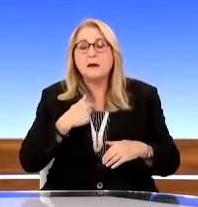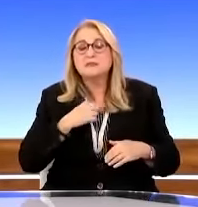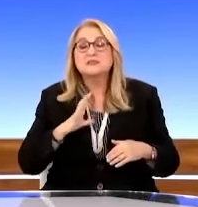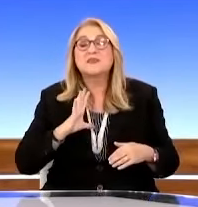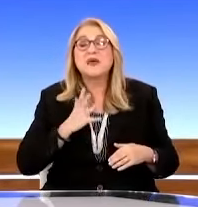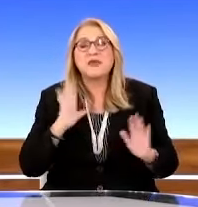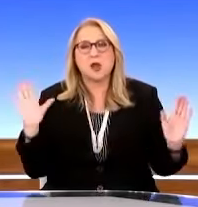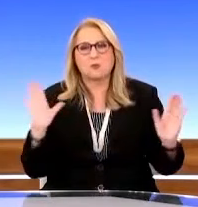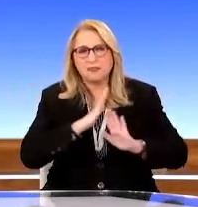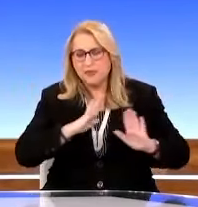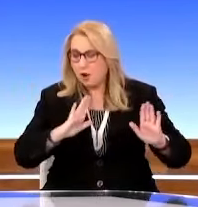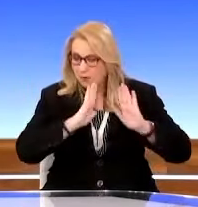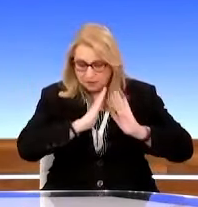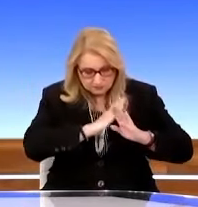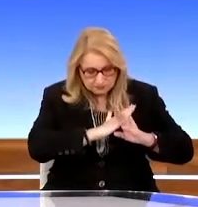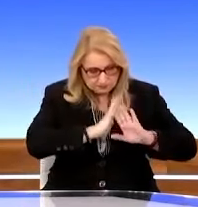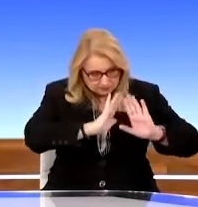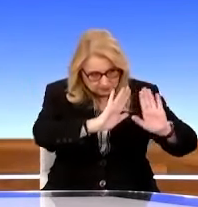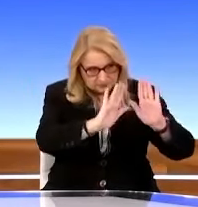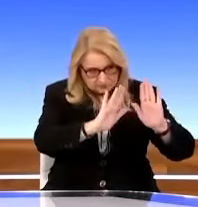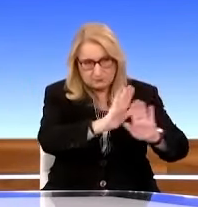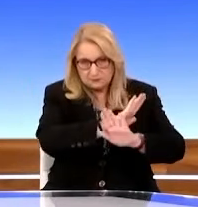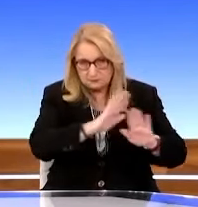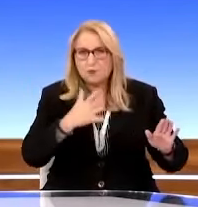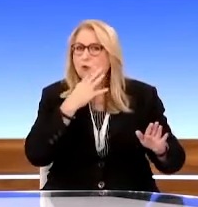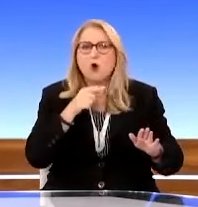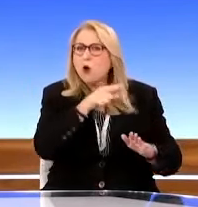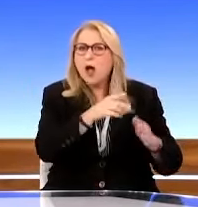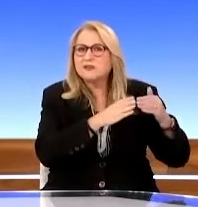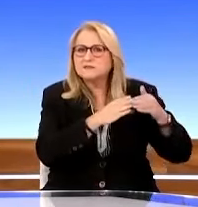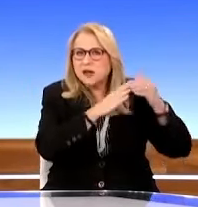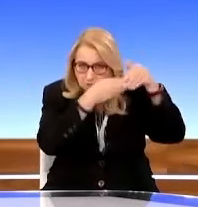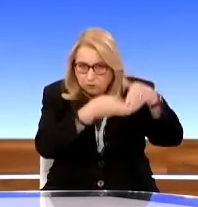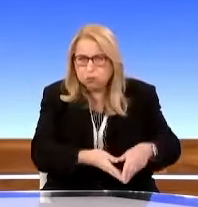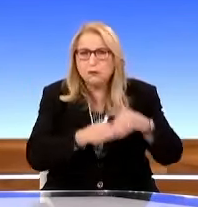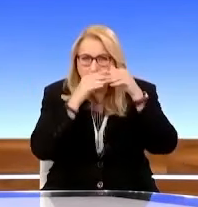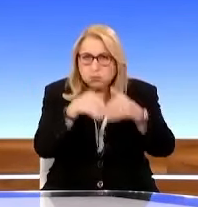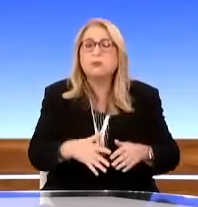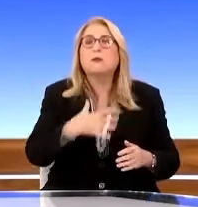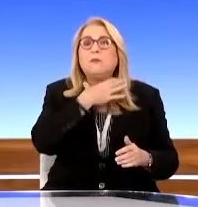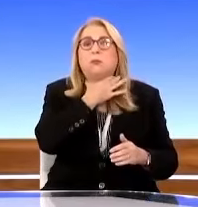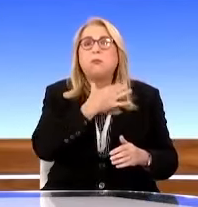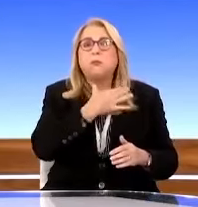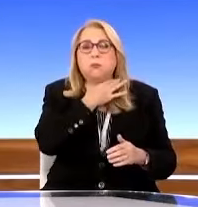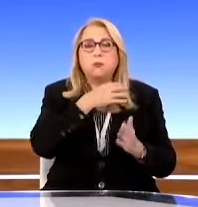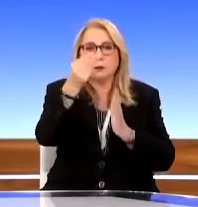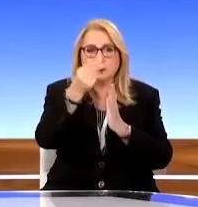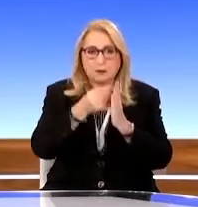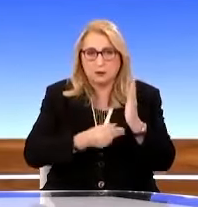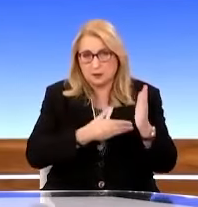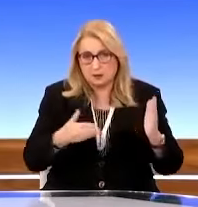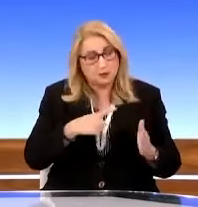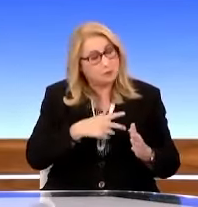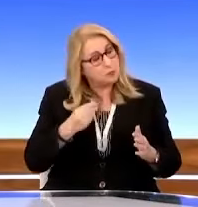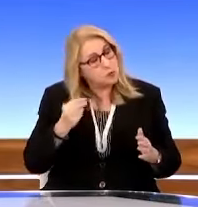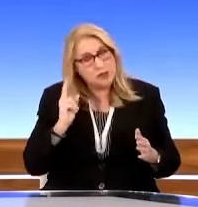Τουρκία και να μην τίθεται σε κίνδυνο ανθρώπινες ζωές, αναλαμβάνοντας ένα ταξίδι το οποίο από τη φύση του είναι εξαιρετικά